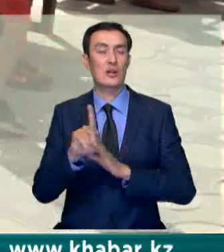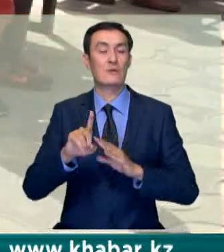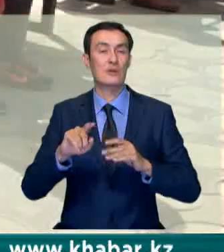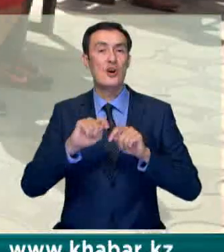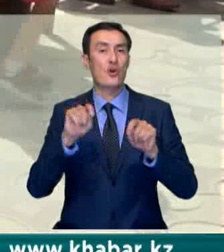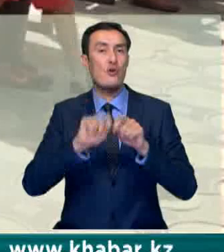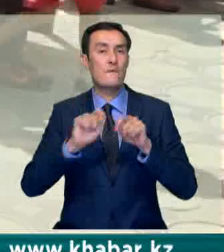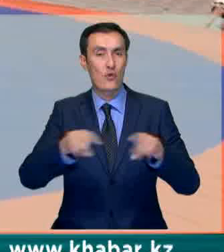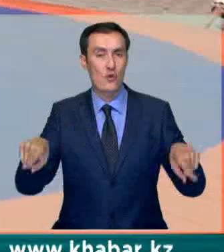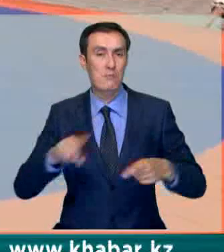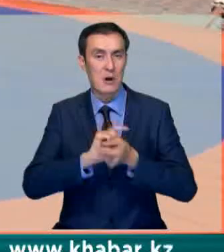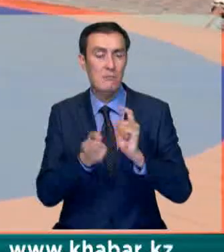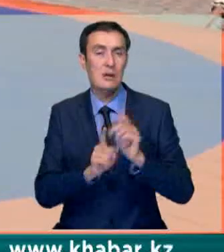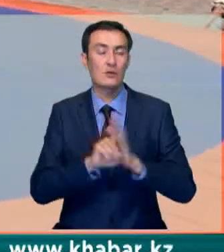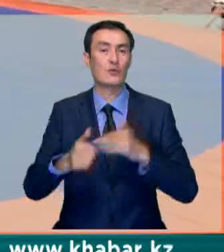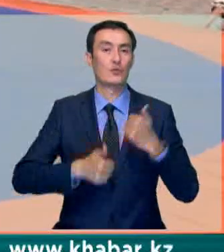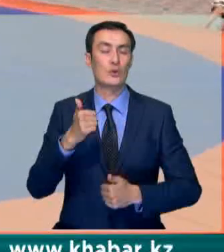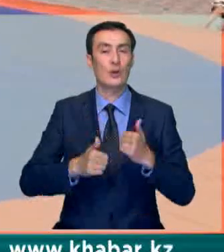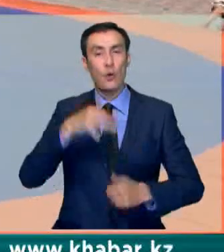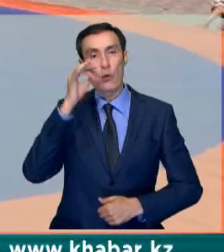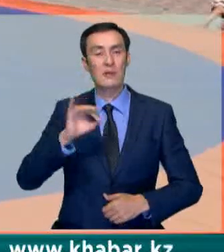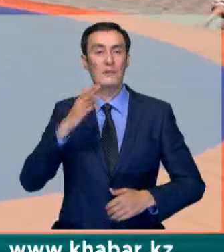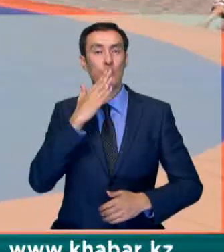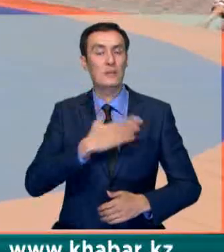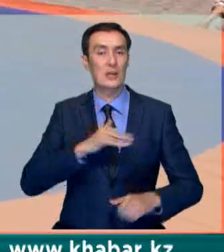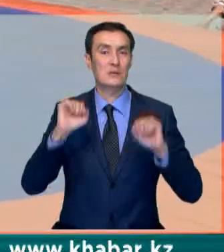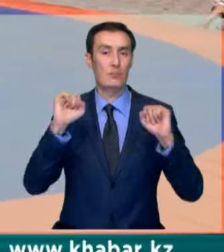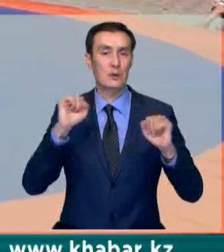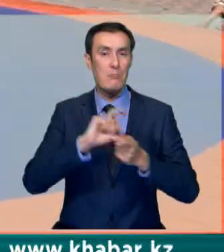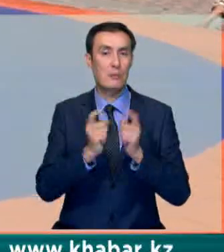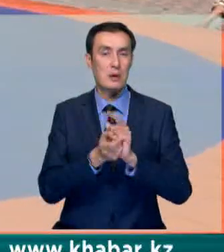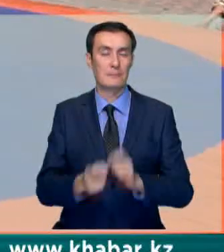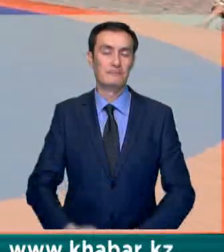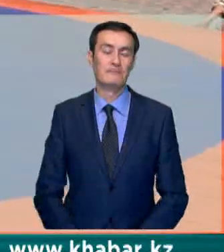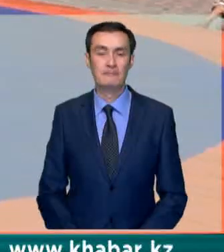борцовский ковер и провели открытый турнир среди профессионалов и любителей.